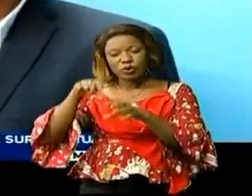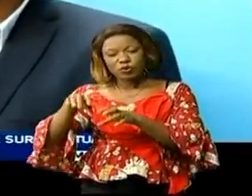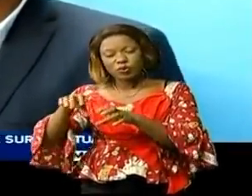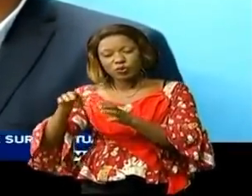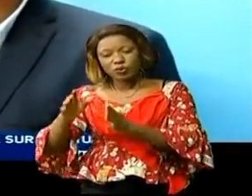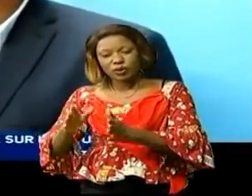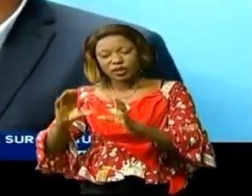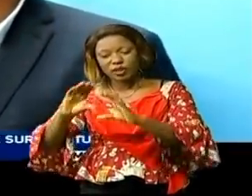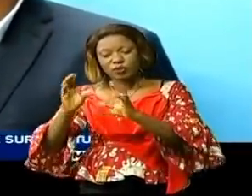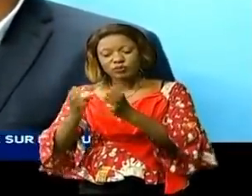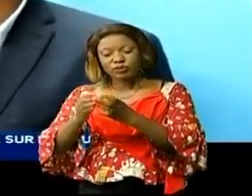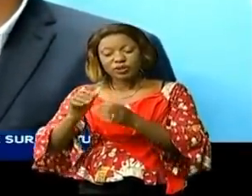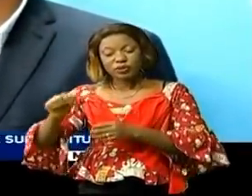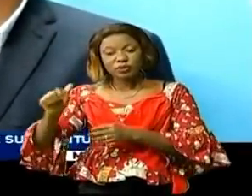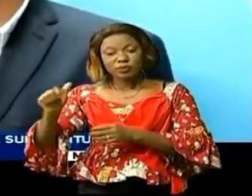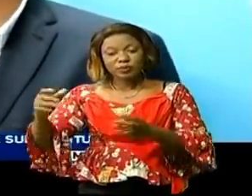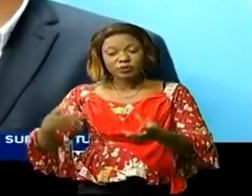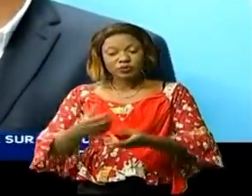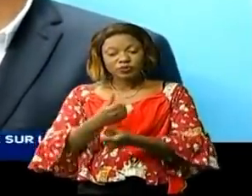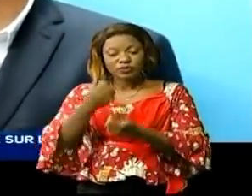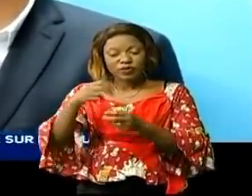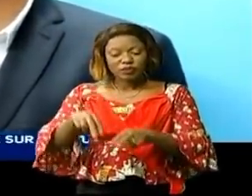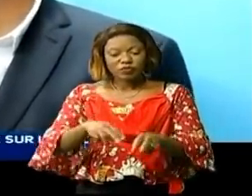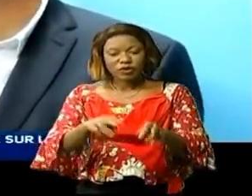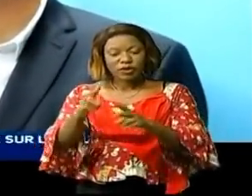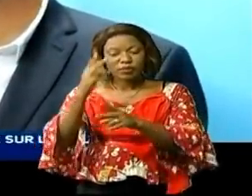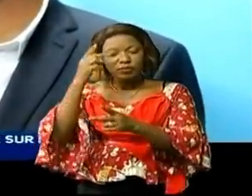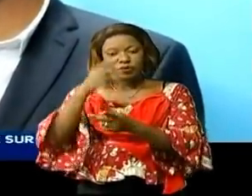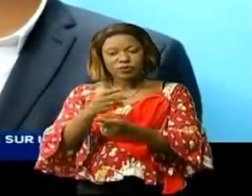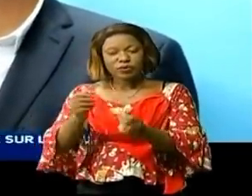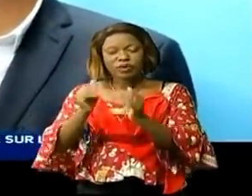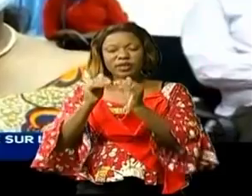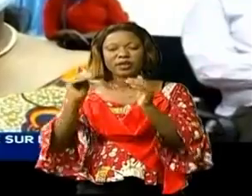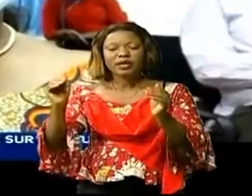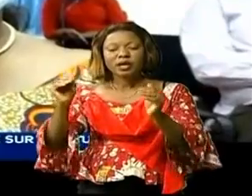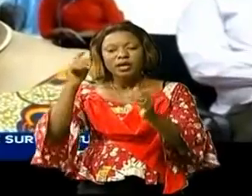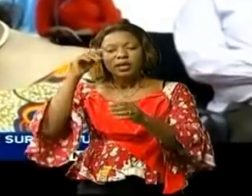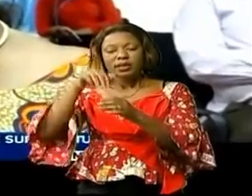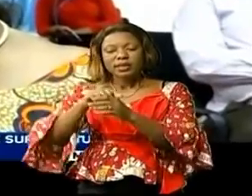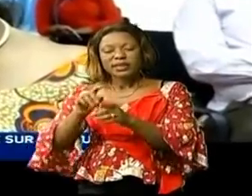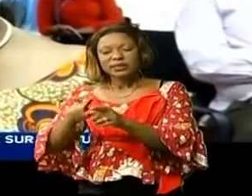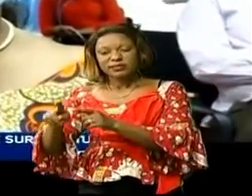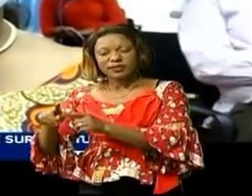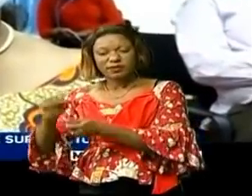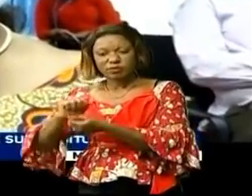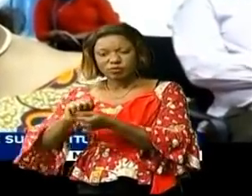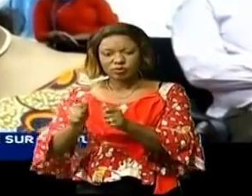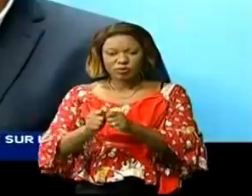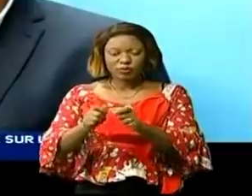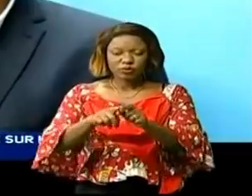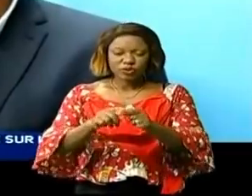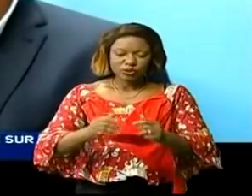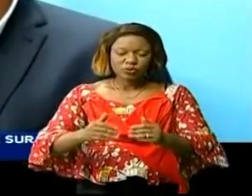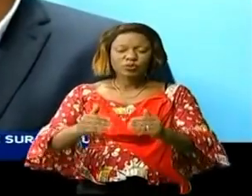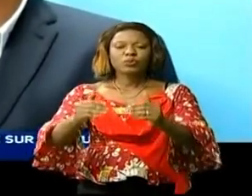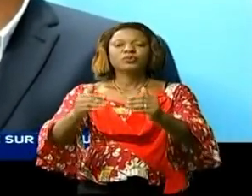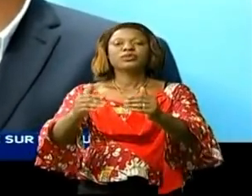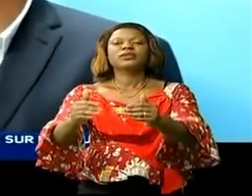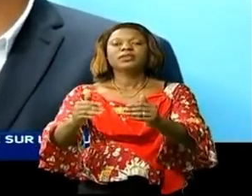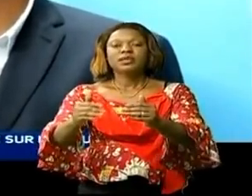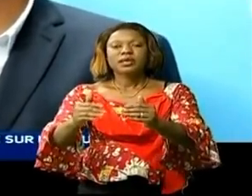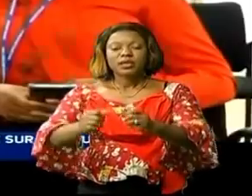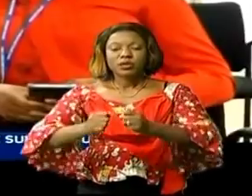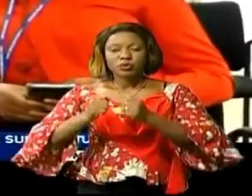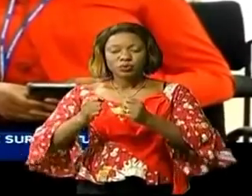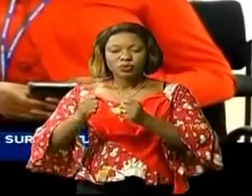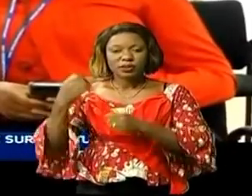les communautés elles-mêmes trouvent des mécanismes de résolution pacifique de leurs différences éventuelles et pour continuer d'asseoir l'autorité de